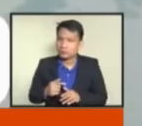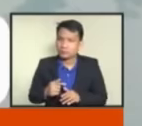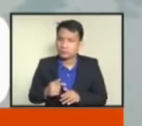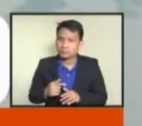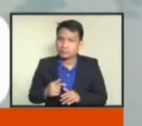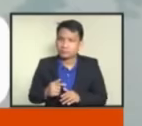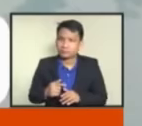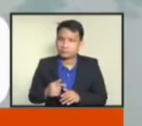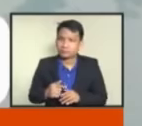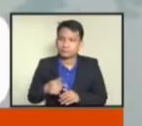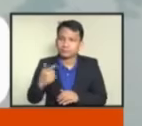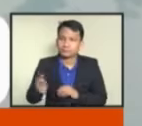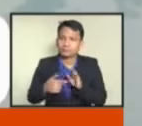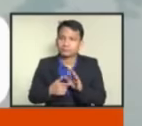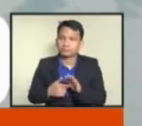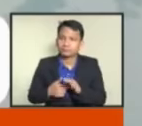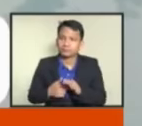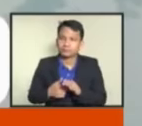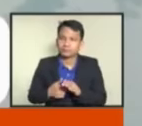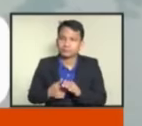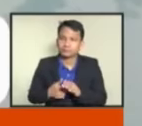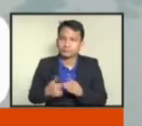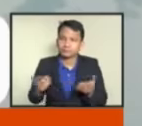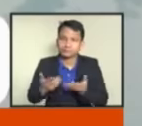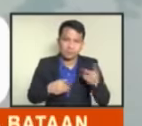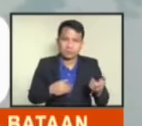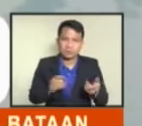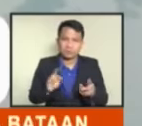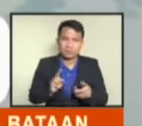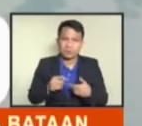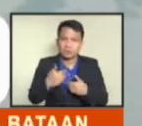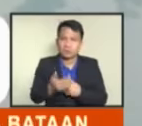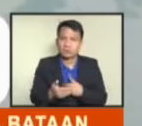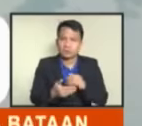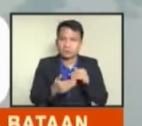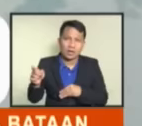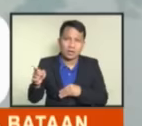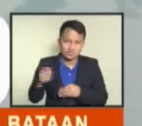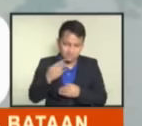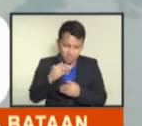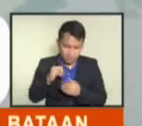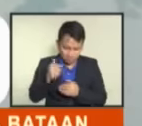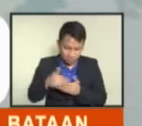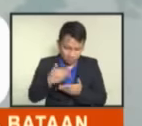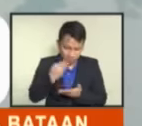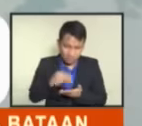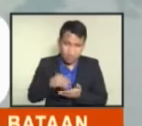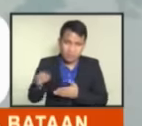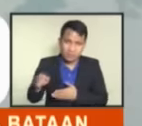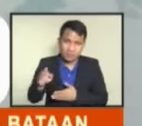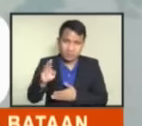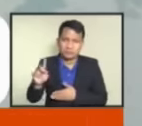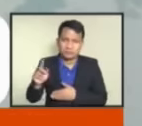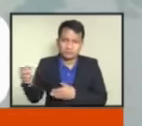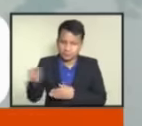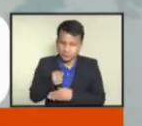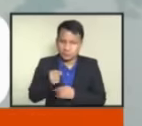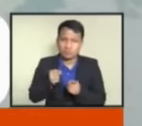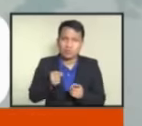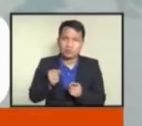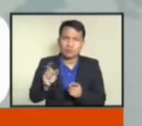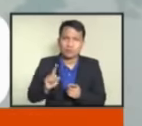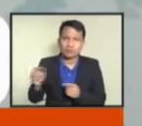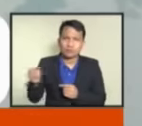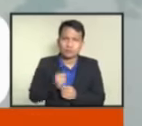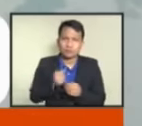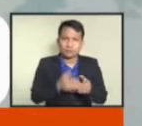yun. Yung dininay niya po, sabi niya po, wala po siyang may kinuha. Kinabukasan, nag-message po ulit yung ka-BRP nila po na kinuha niya lang daw